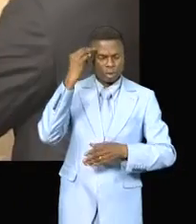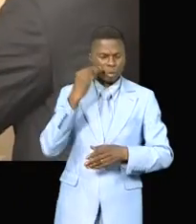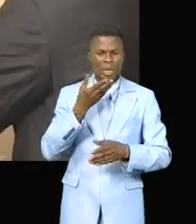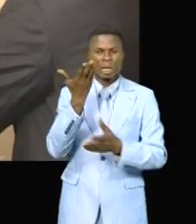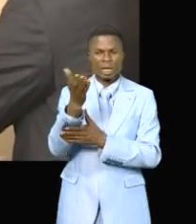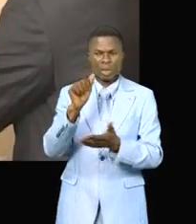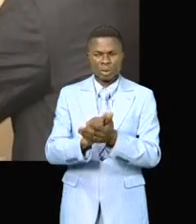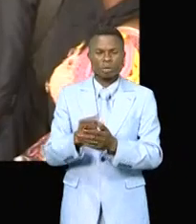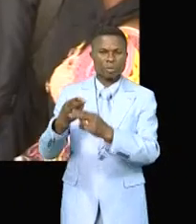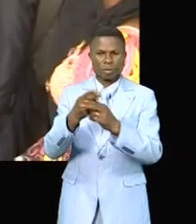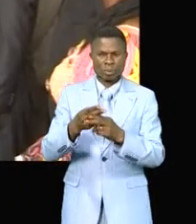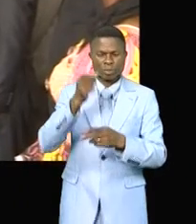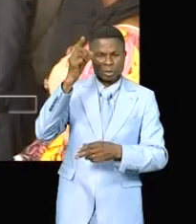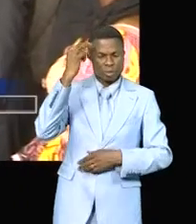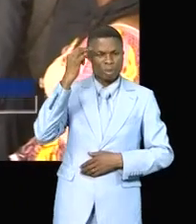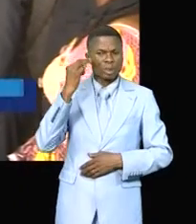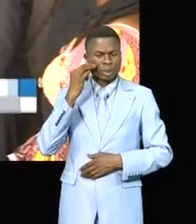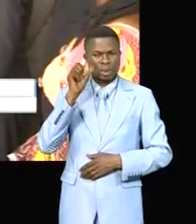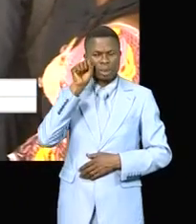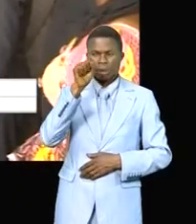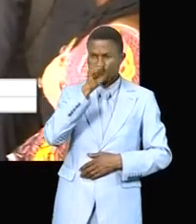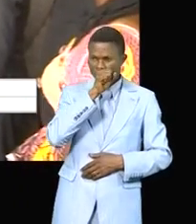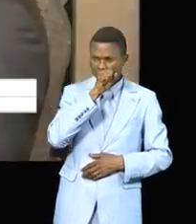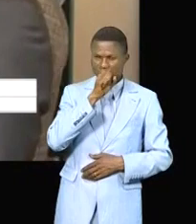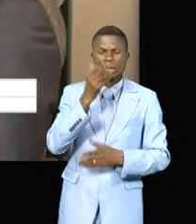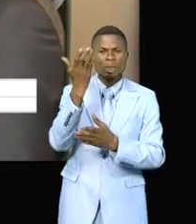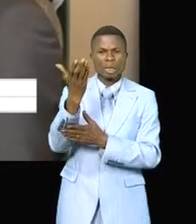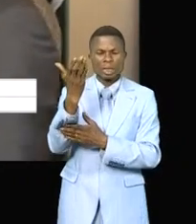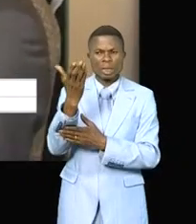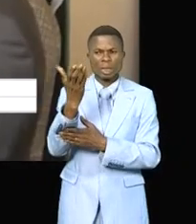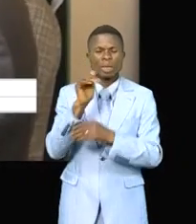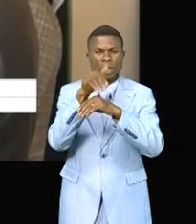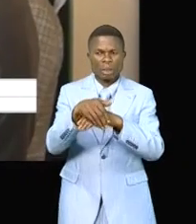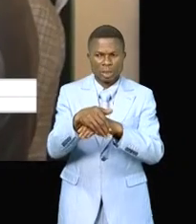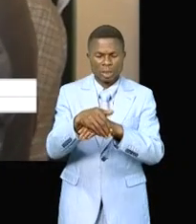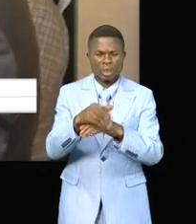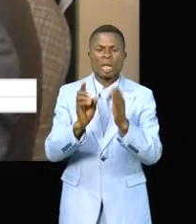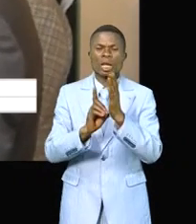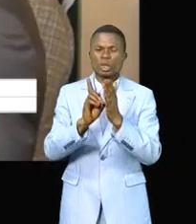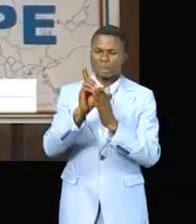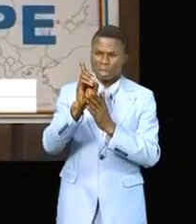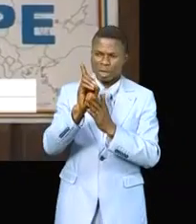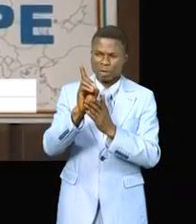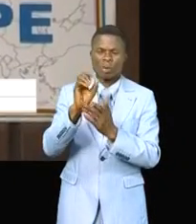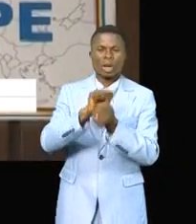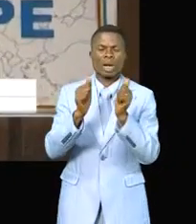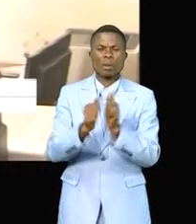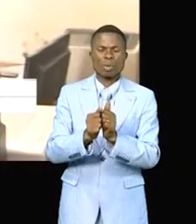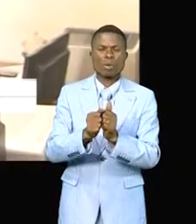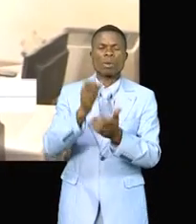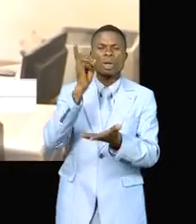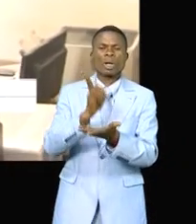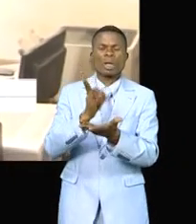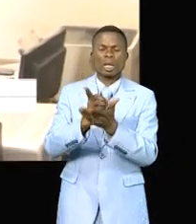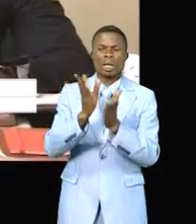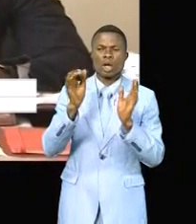Doubango, sous la supervision du premier ministre Samalou Koundé, s'est décidément engagé dans la voie de relever les défis de la diplomatie congolaise en associant de